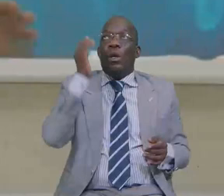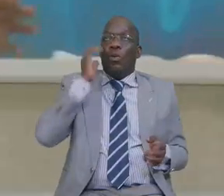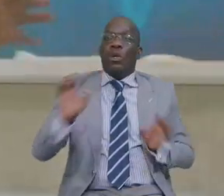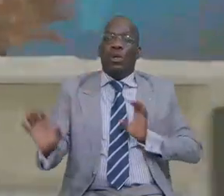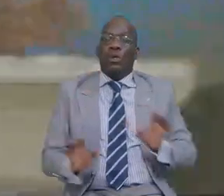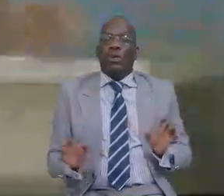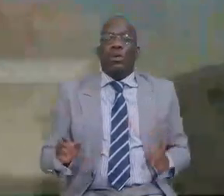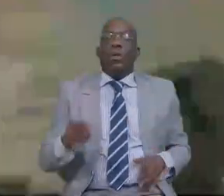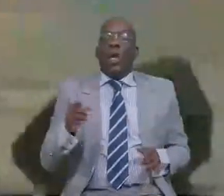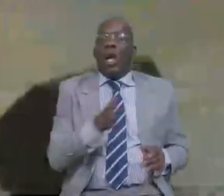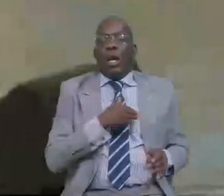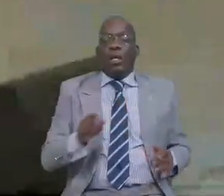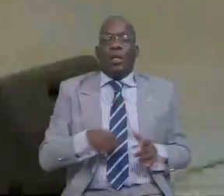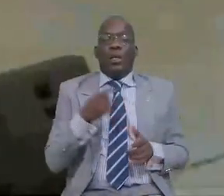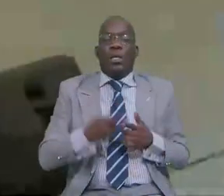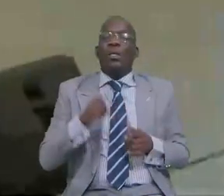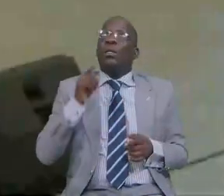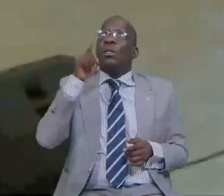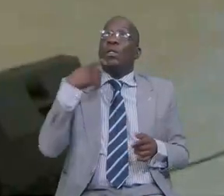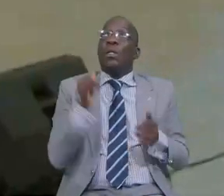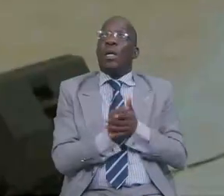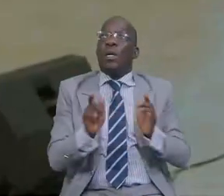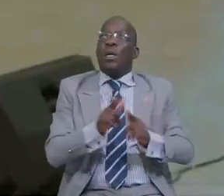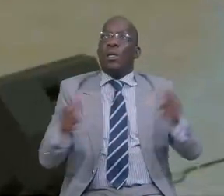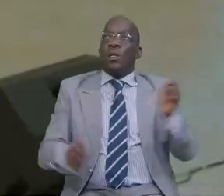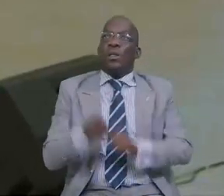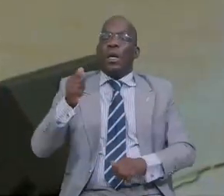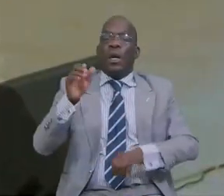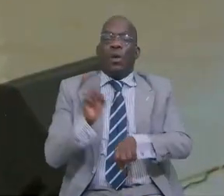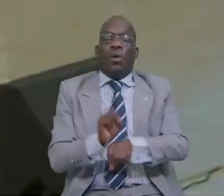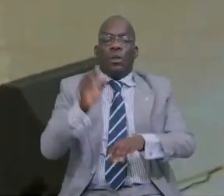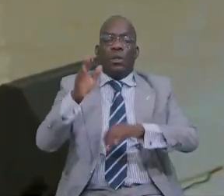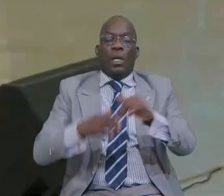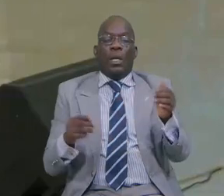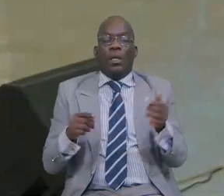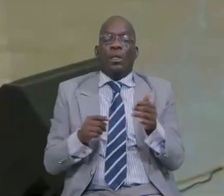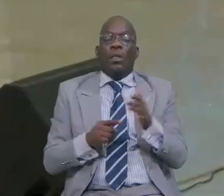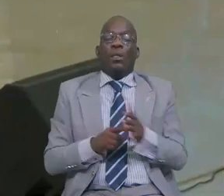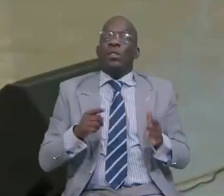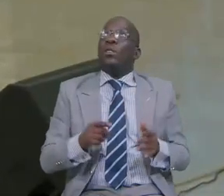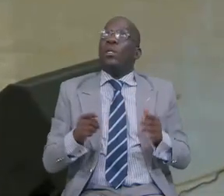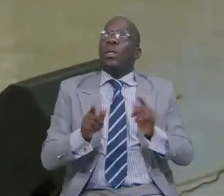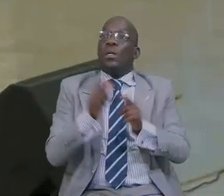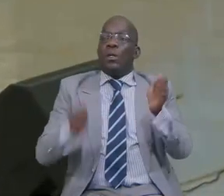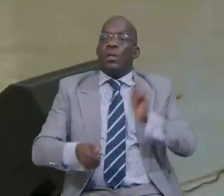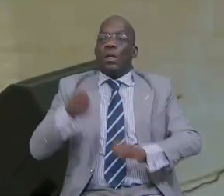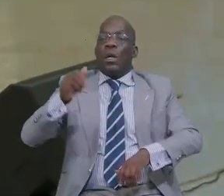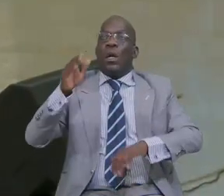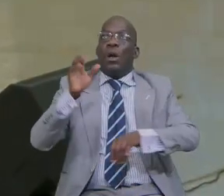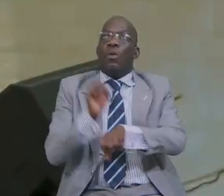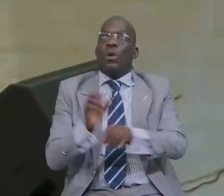on dit, et il en fera de plus grandes. Et il en fera de